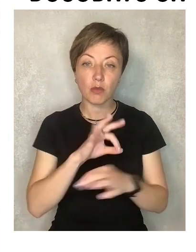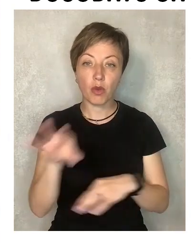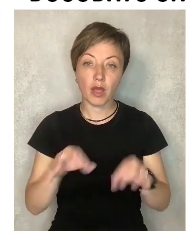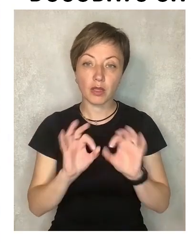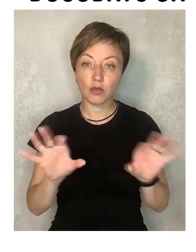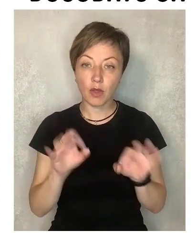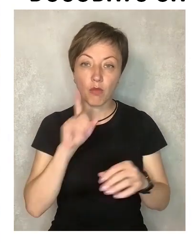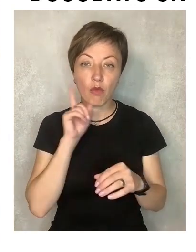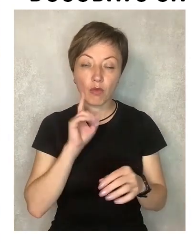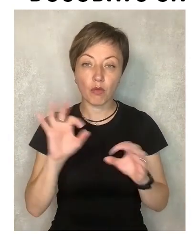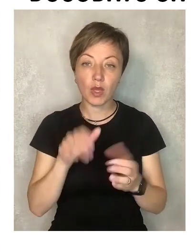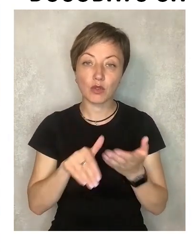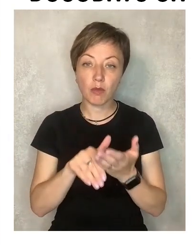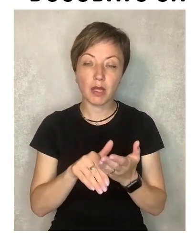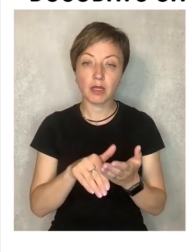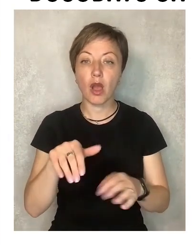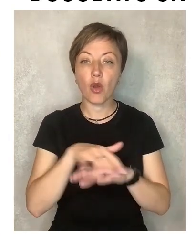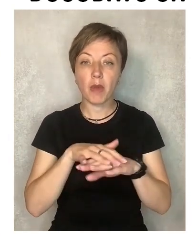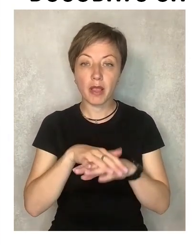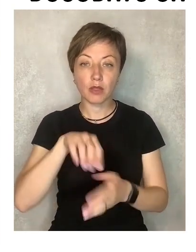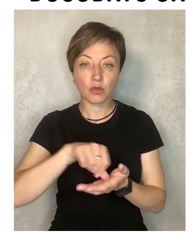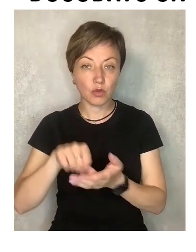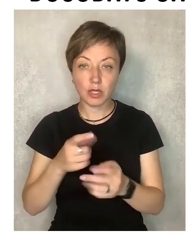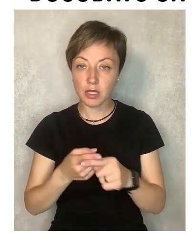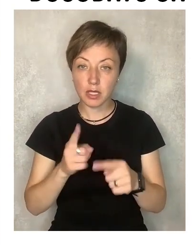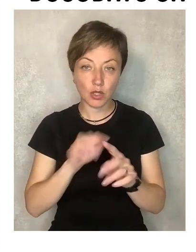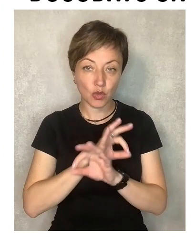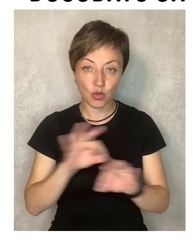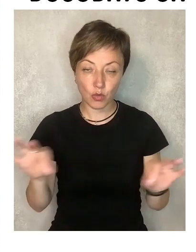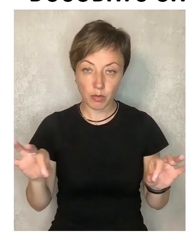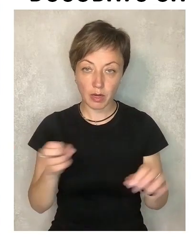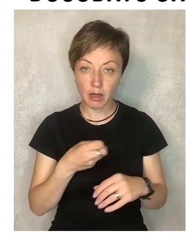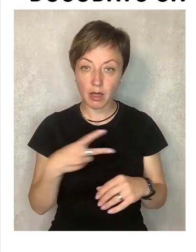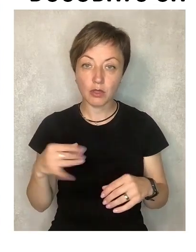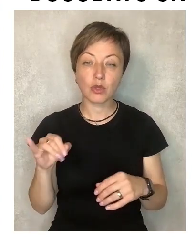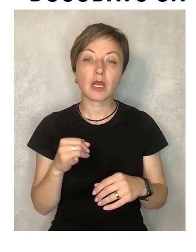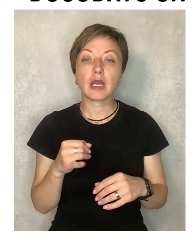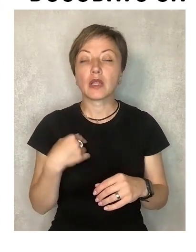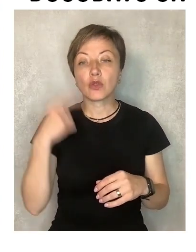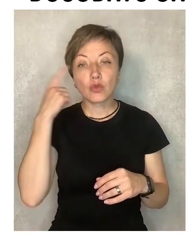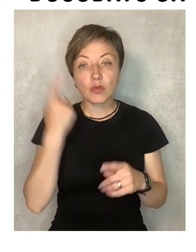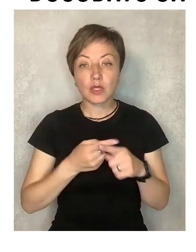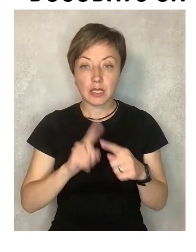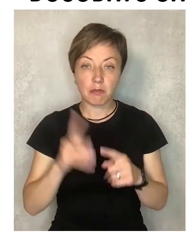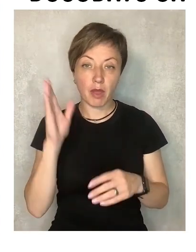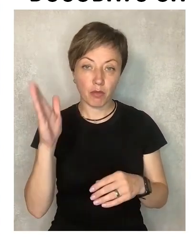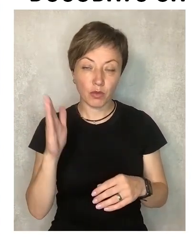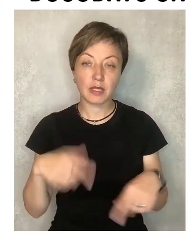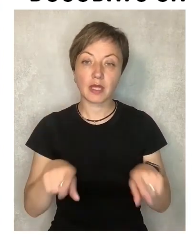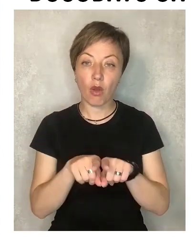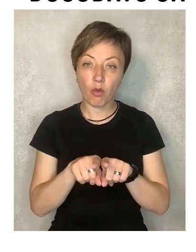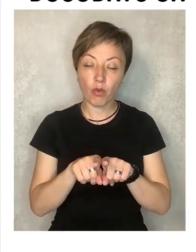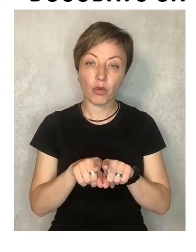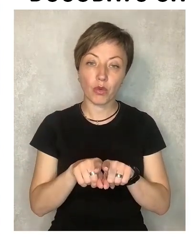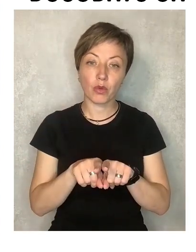про інструменти громадянської участі, це от супер класно, і я думаю, що саме за цим майбутнє, за такою